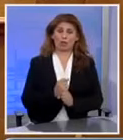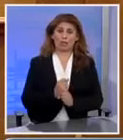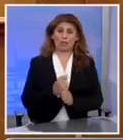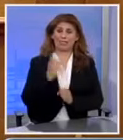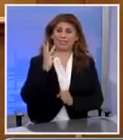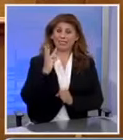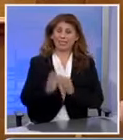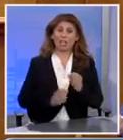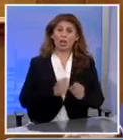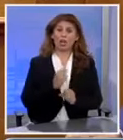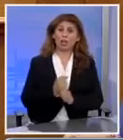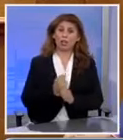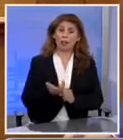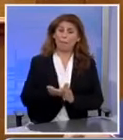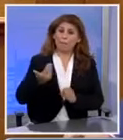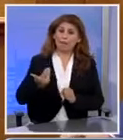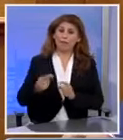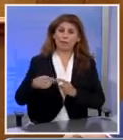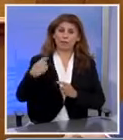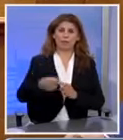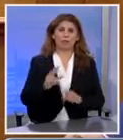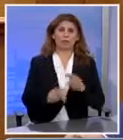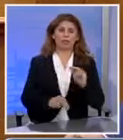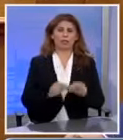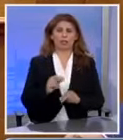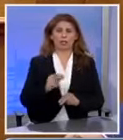τρία χρόνια πριν από τις επόμενες εκλογές.